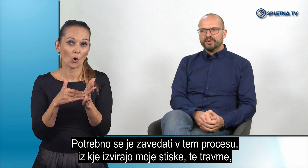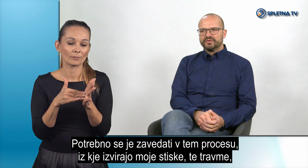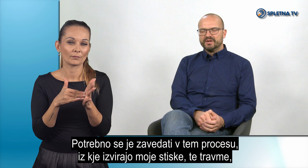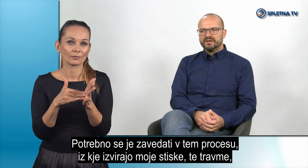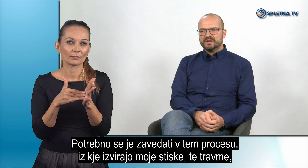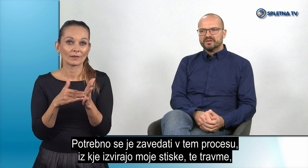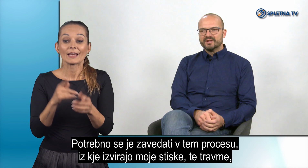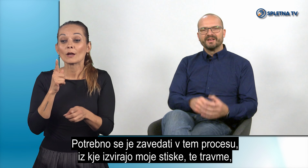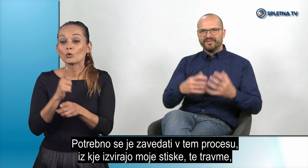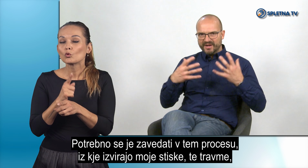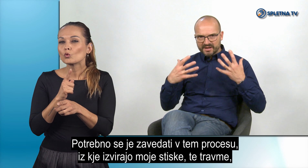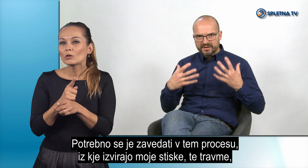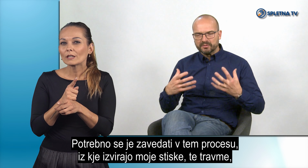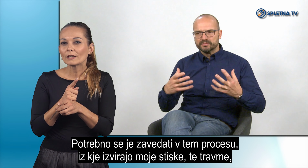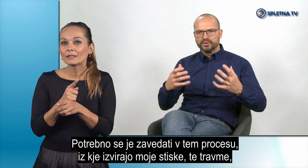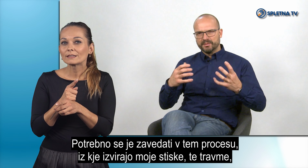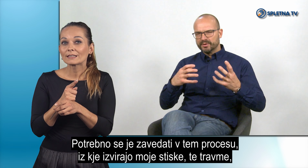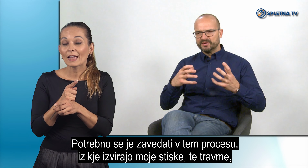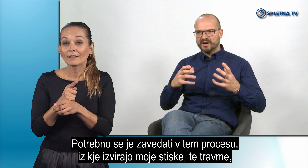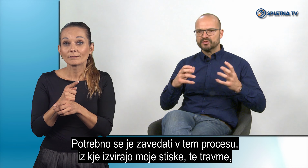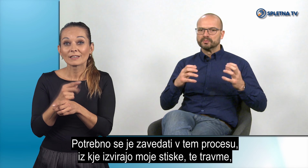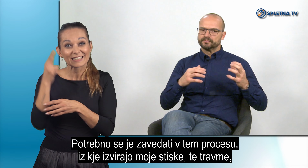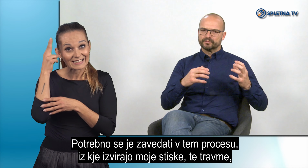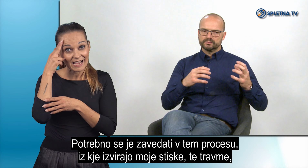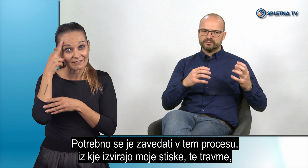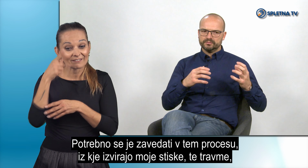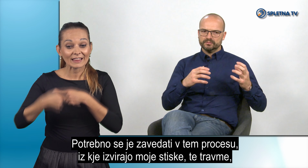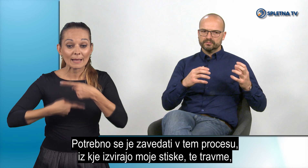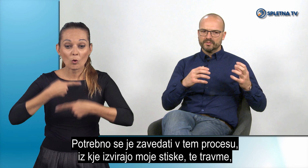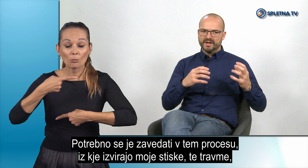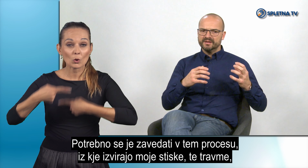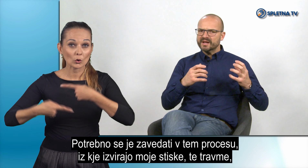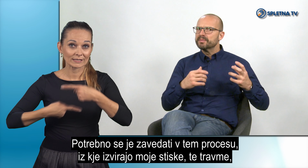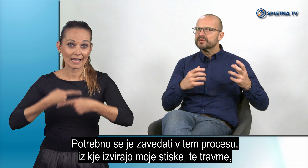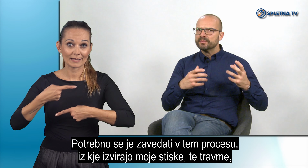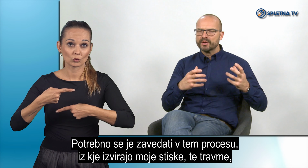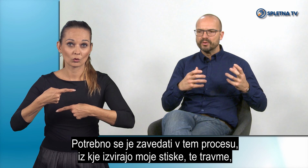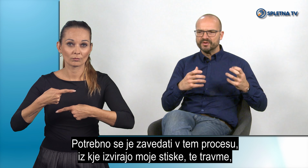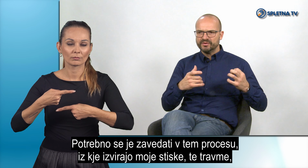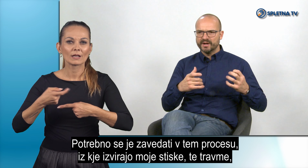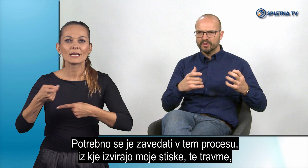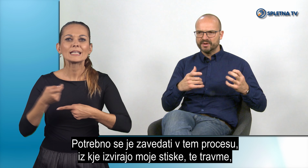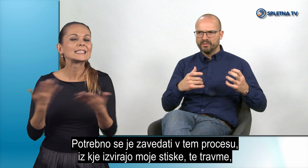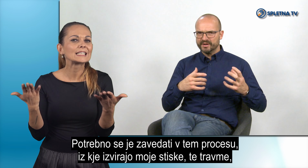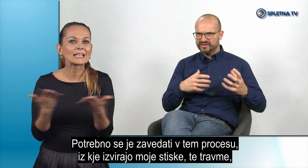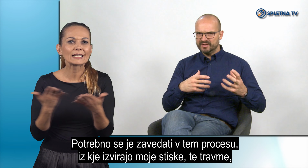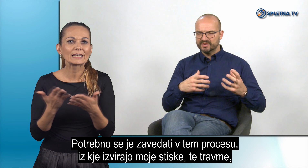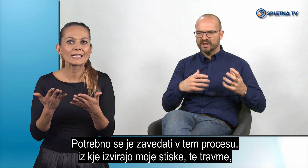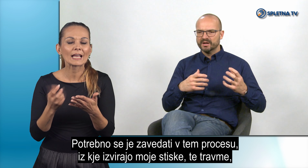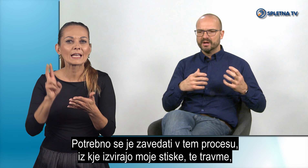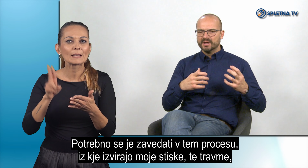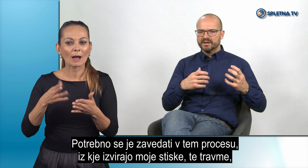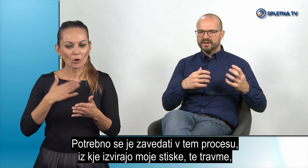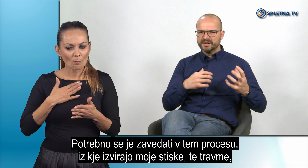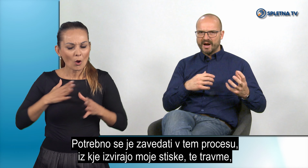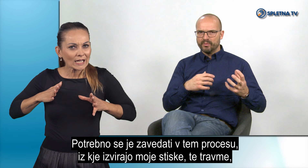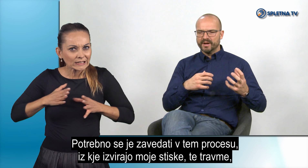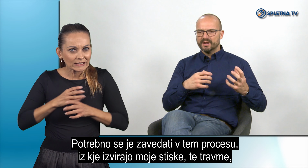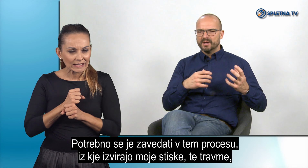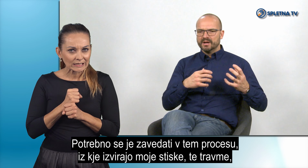tudi se zavedati v tem procesu, iz kje pravzaprav izvirajo te moje stiske,